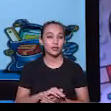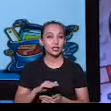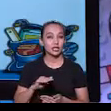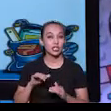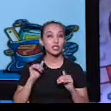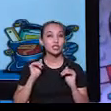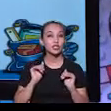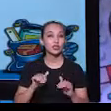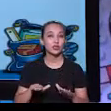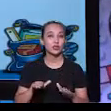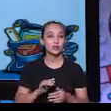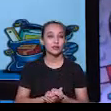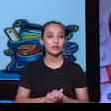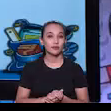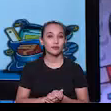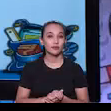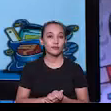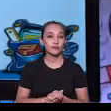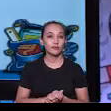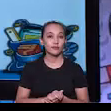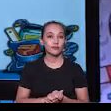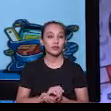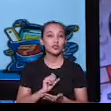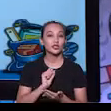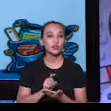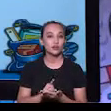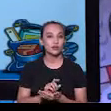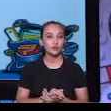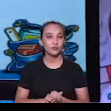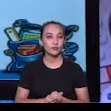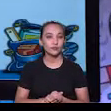конечно же, решил задачу.